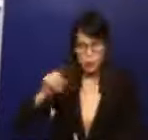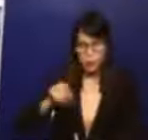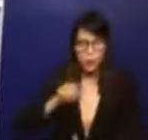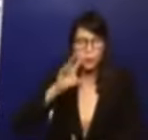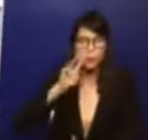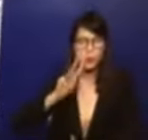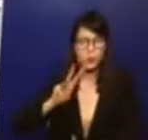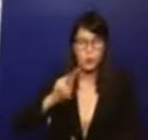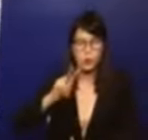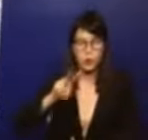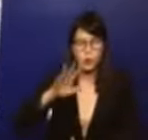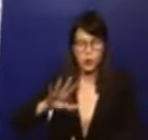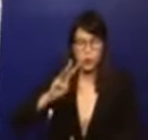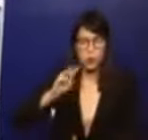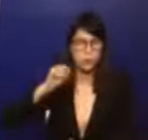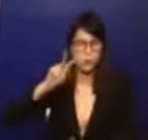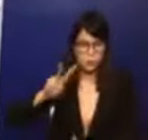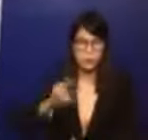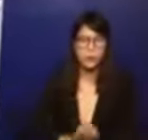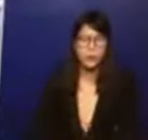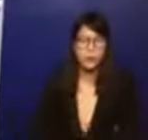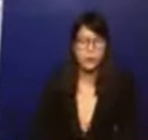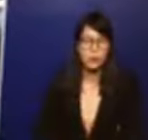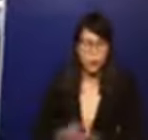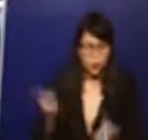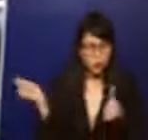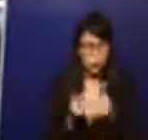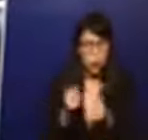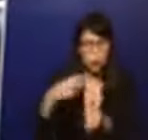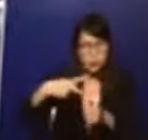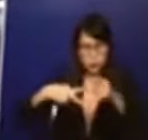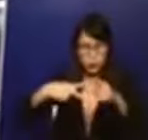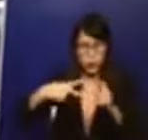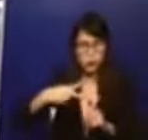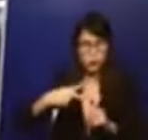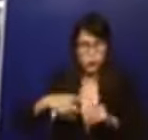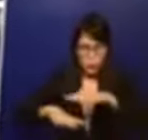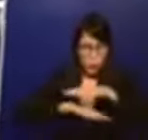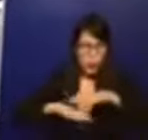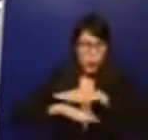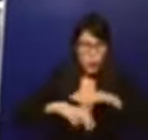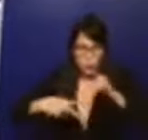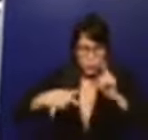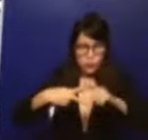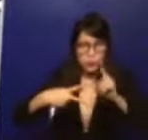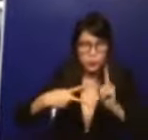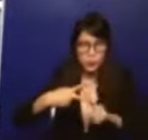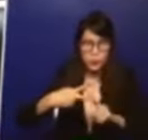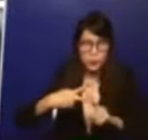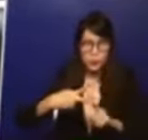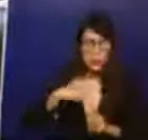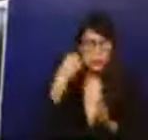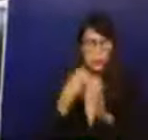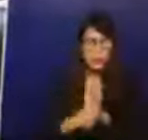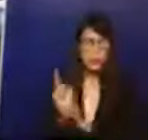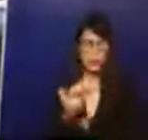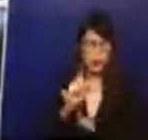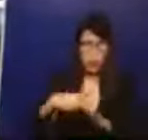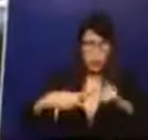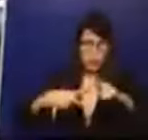03-3-579/2562 โทษจำนวน2กระทงโดยมีข้อมูลโดยมีการชี้มูลความผิด